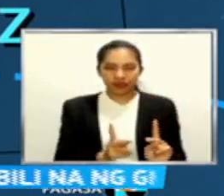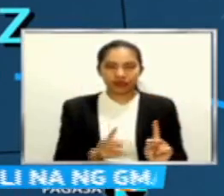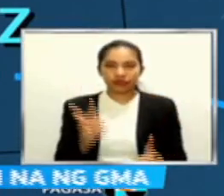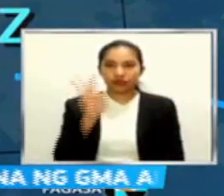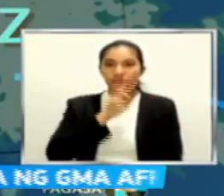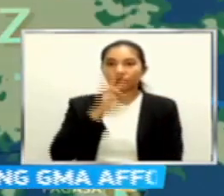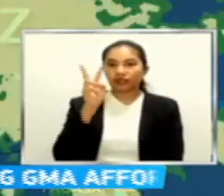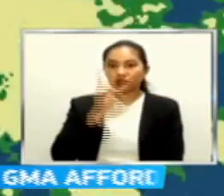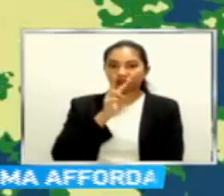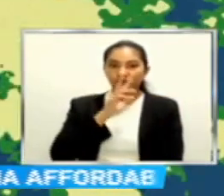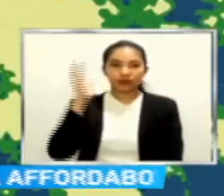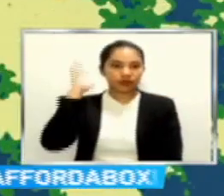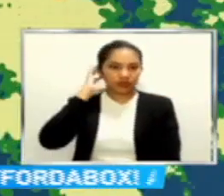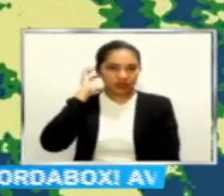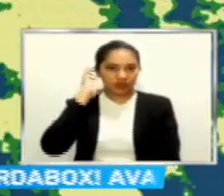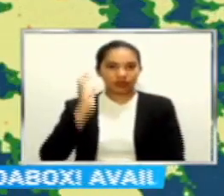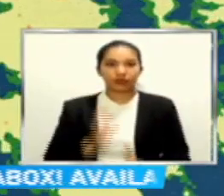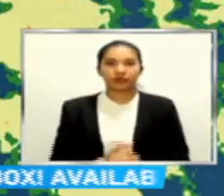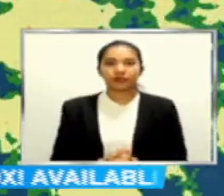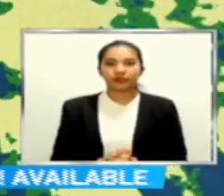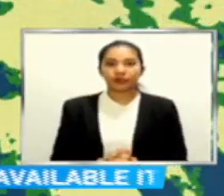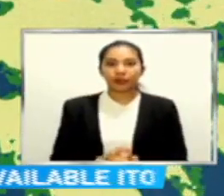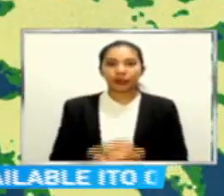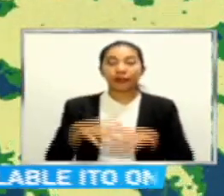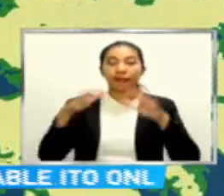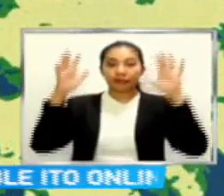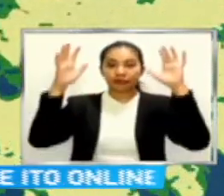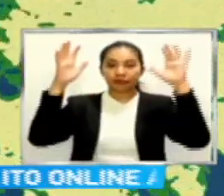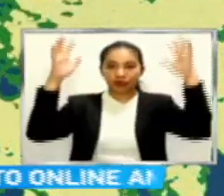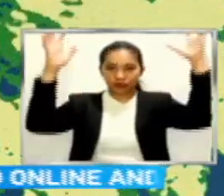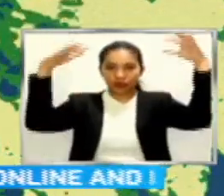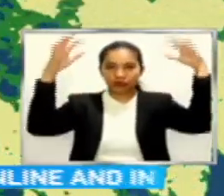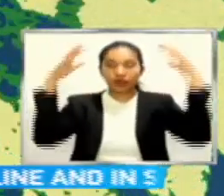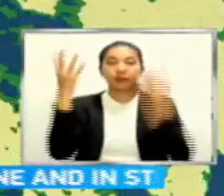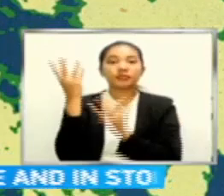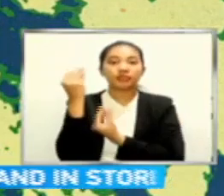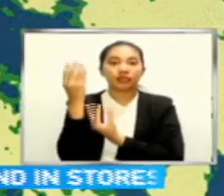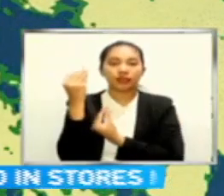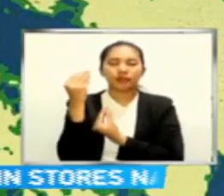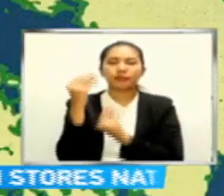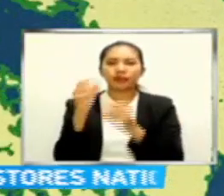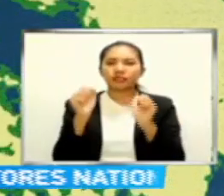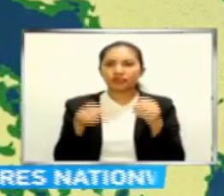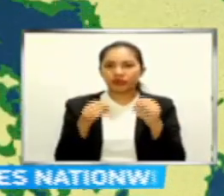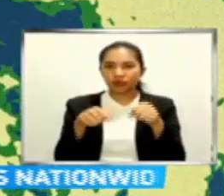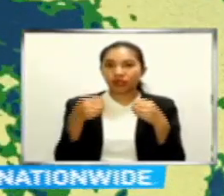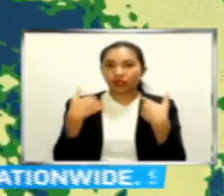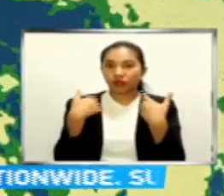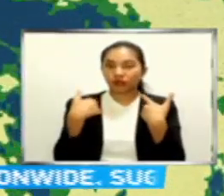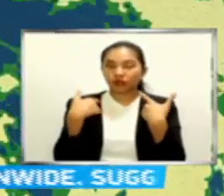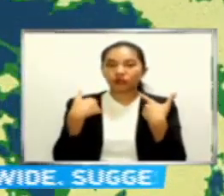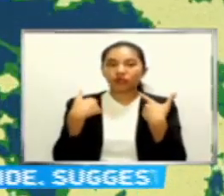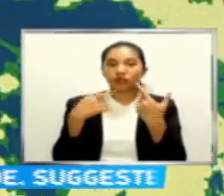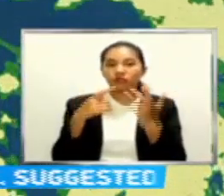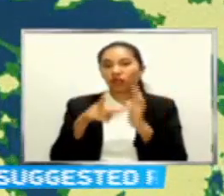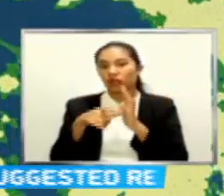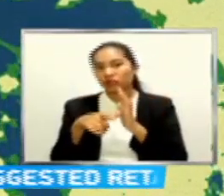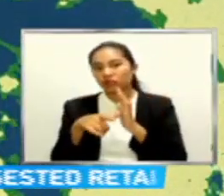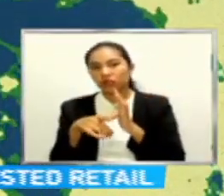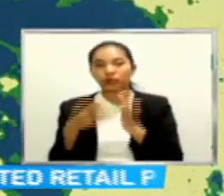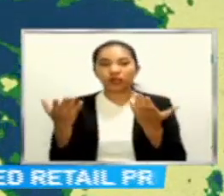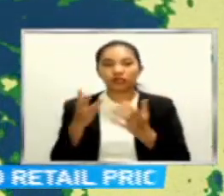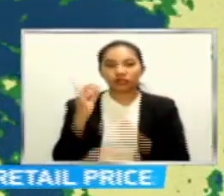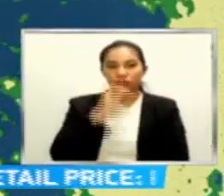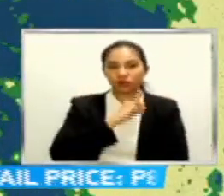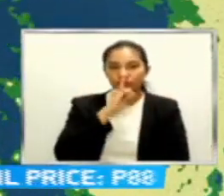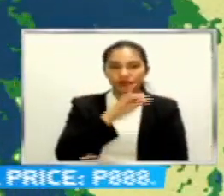PAGASA. Base naman sa rainfall forecast ng Metro Weather, asahan ang pag-uulan sa mga susunod na oras sa Ilocos Region, Central